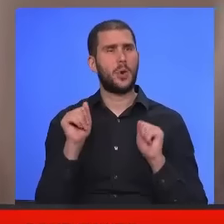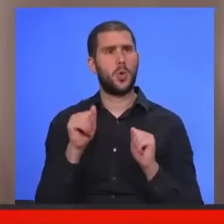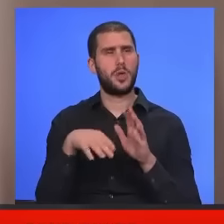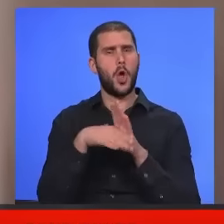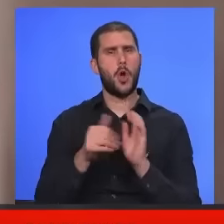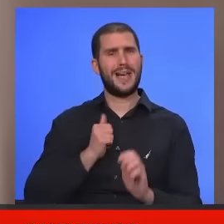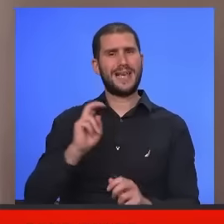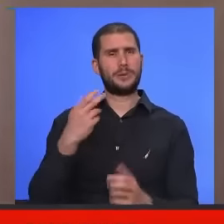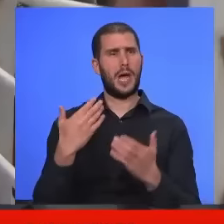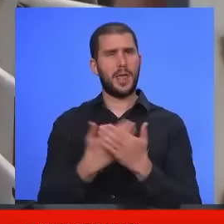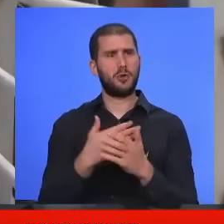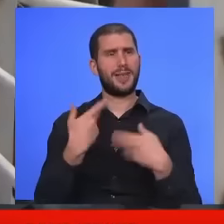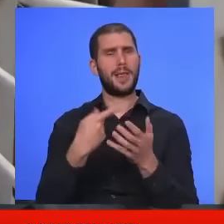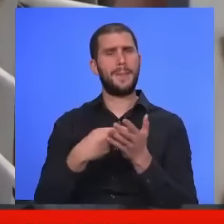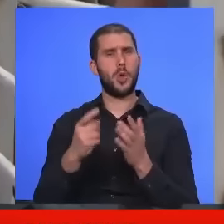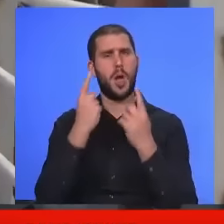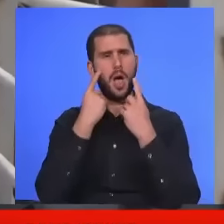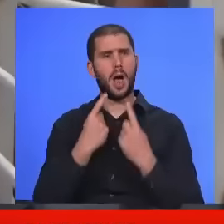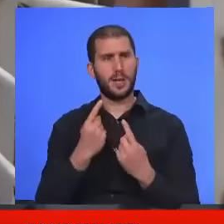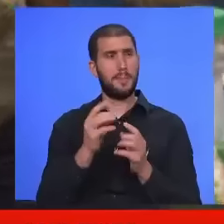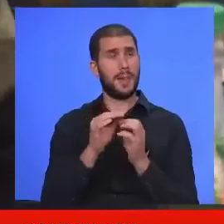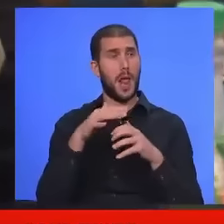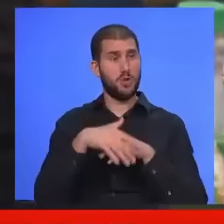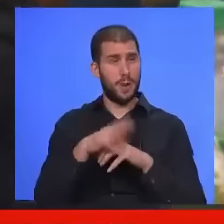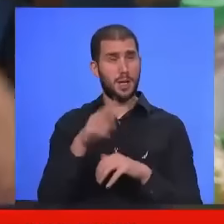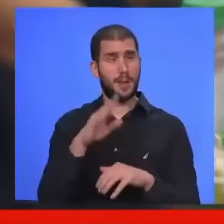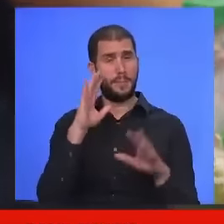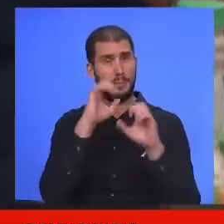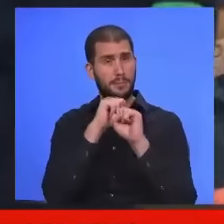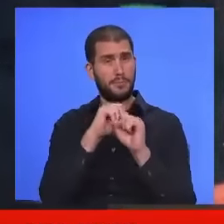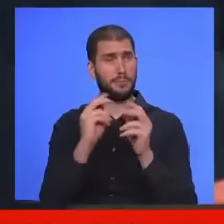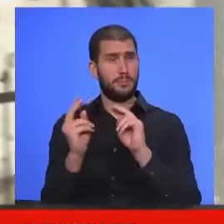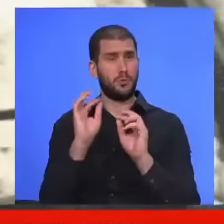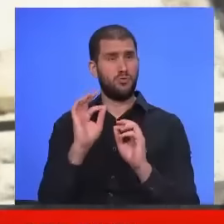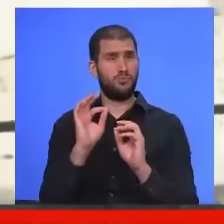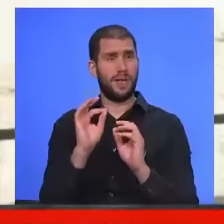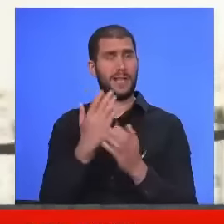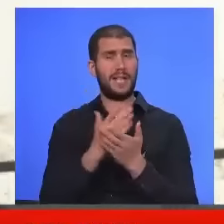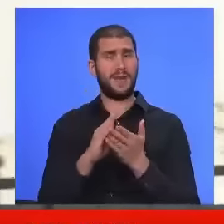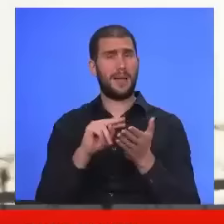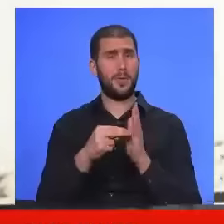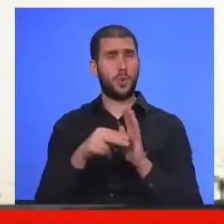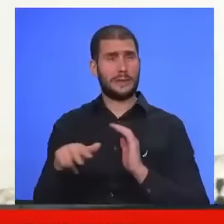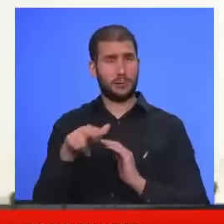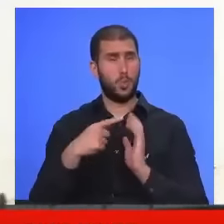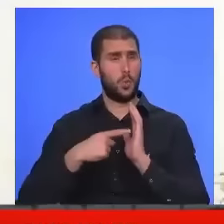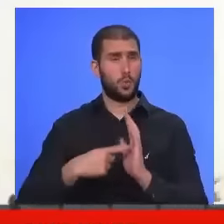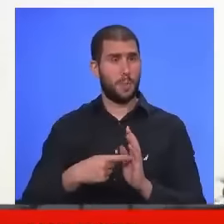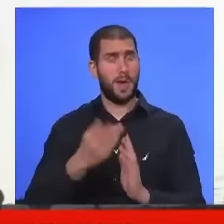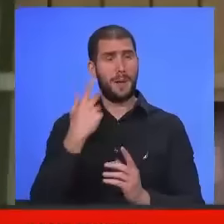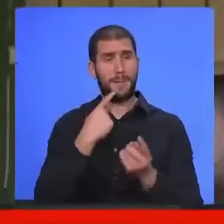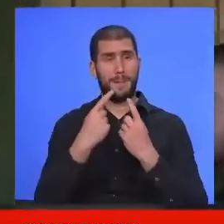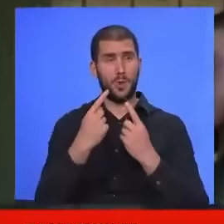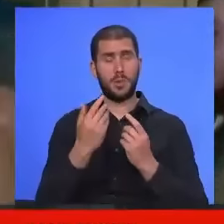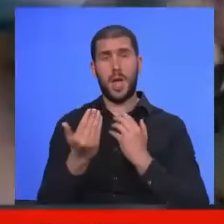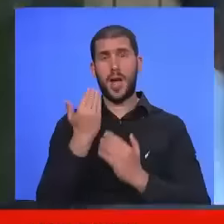הגיוס החדש שיעניק פטור לחרדים מתחילה להשפיע גם על היבטים נוספים של קביעת המדיניות הציבורית. כך למשל היה גם בדיון על